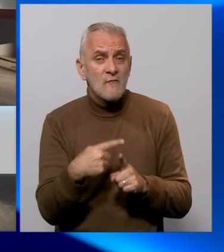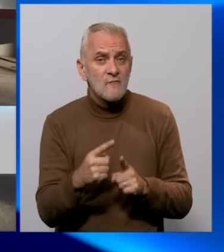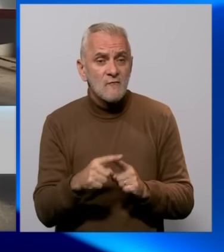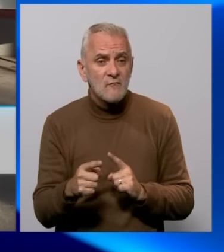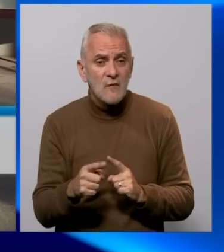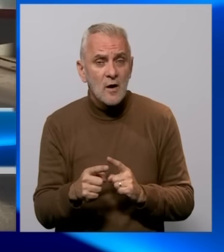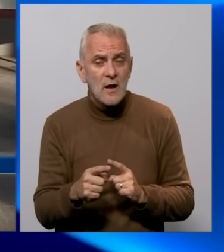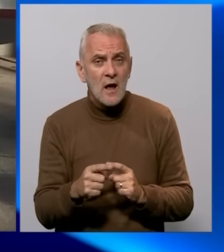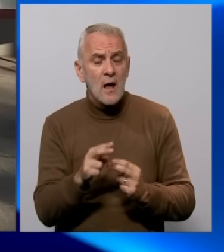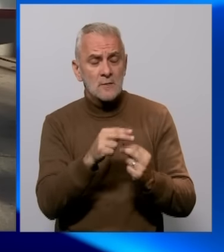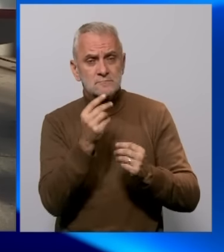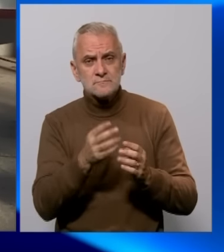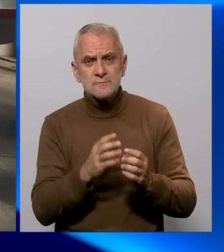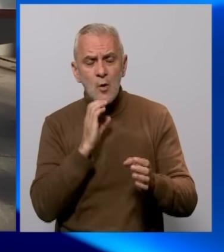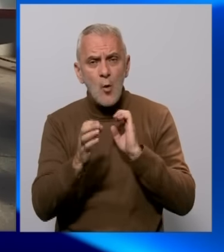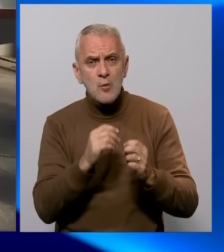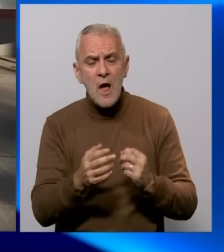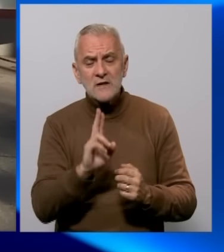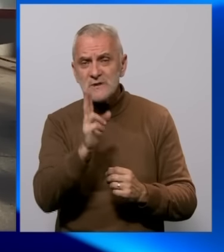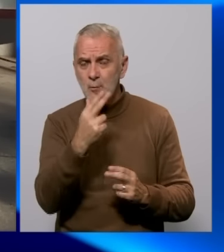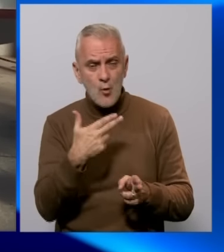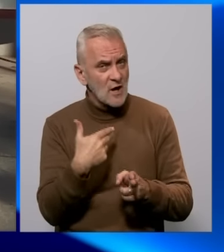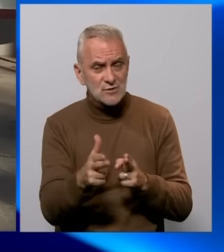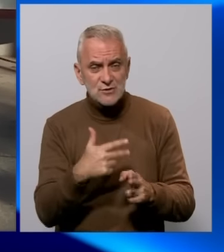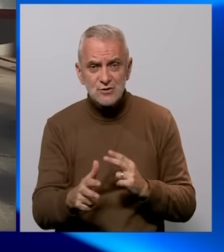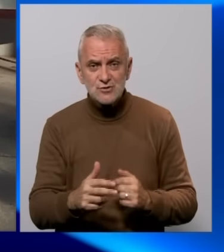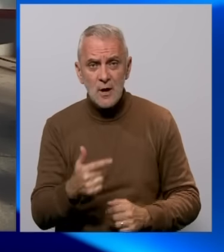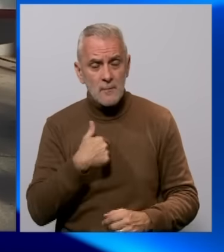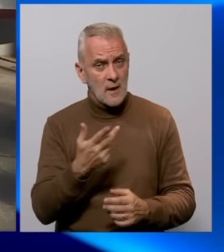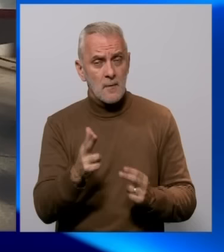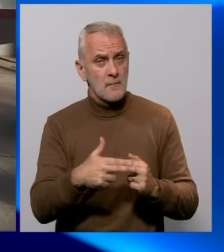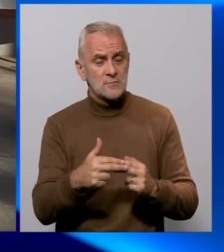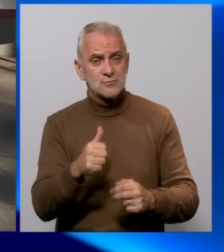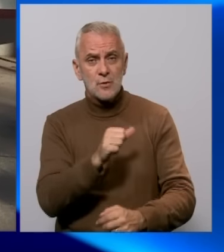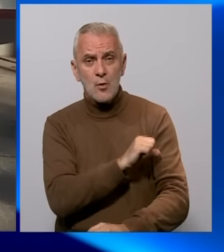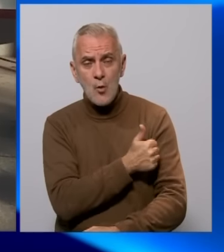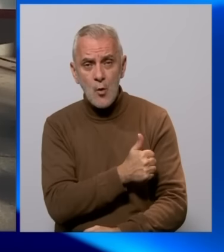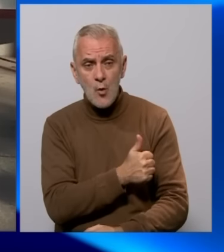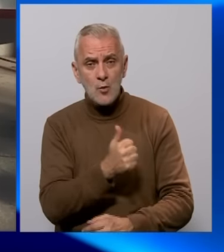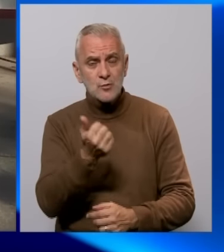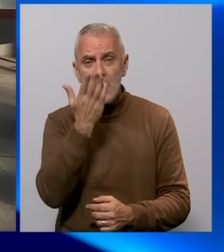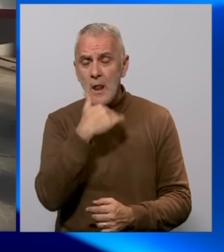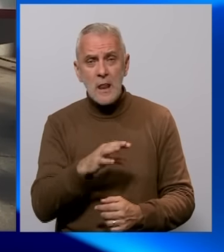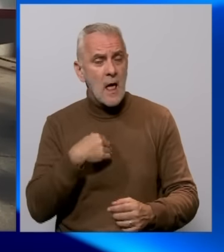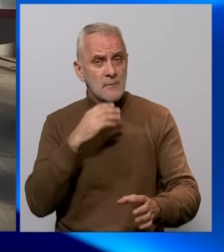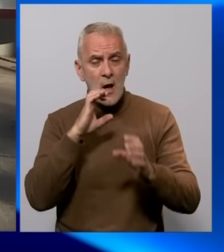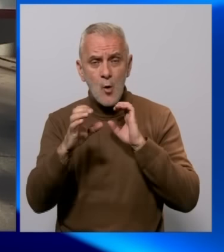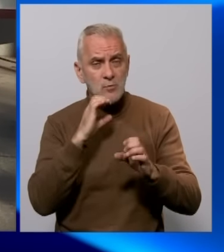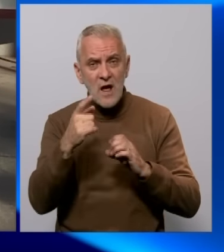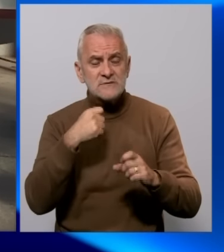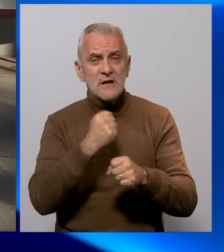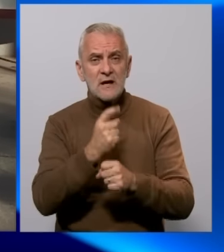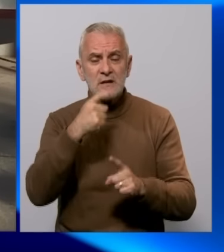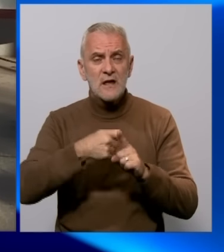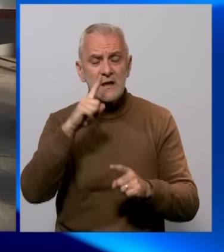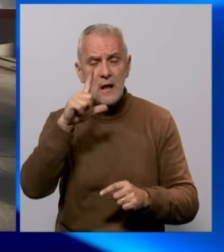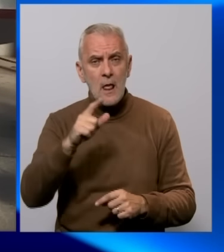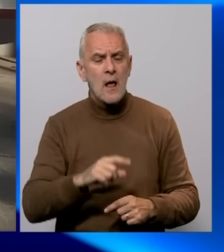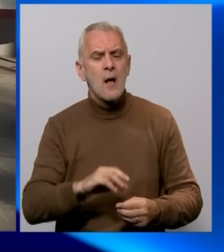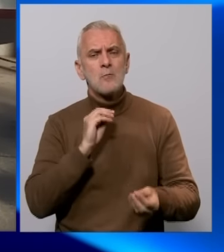saradnje i komunikacije se mora prevazići. Mi oko godinu dana maltene nemamo nikakvu komunikaciju sa Gikilom, od problema sa cijenama